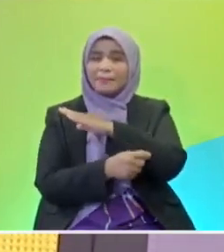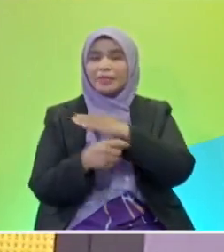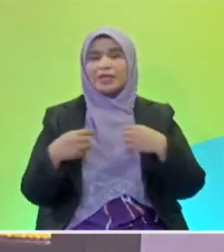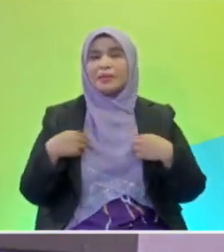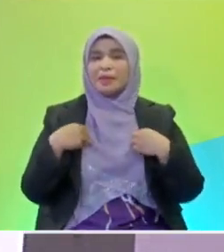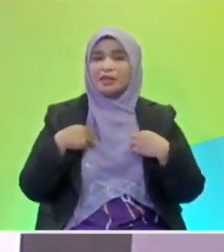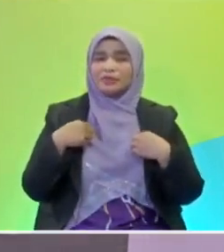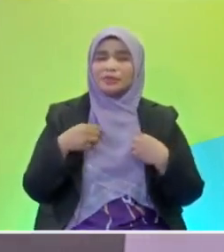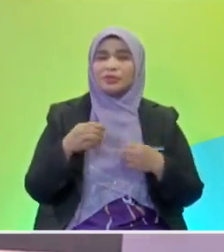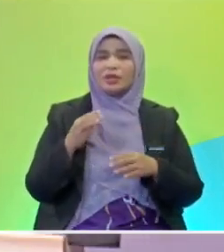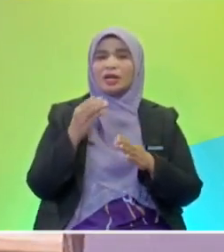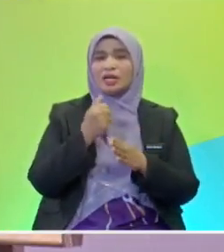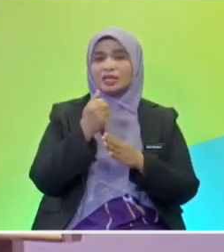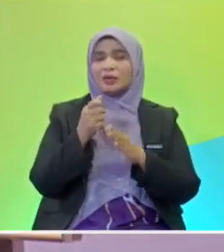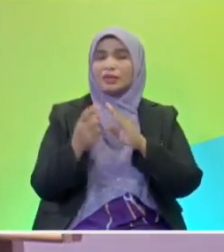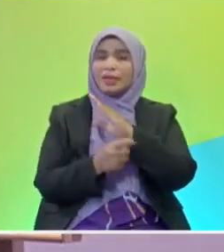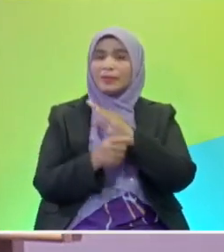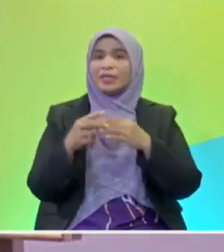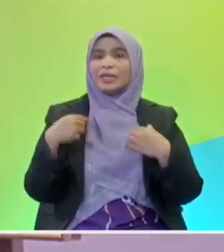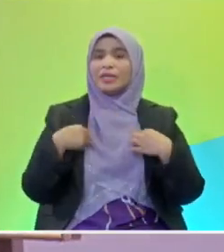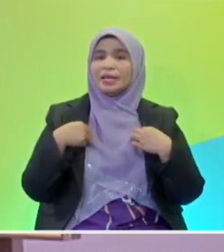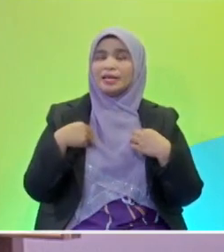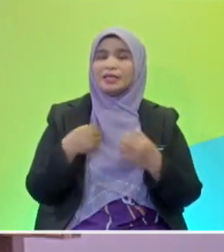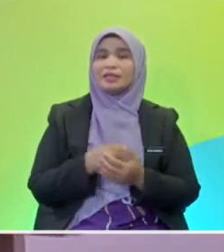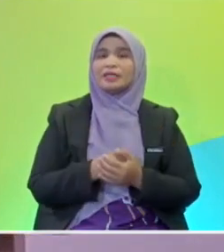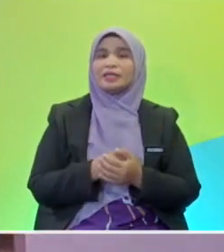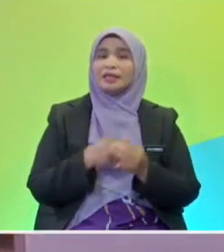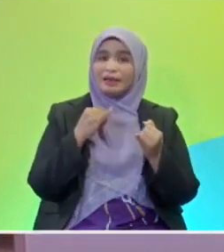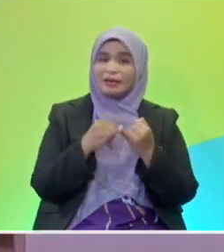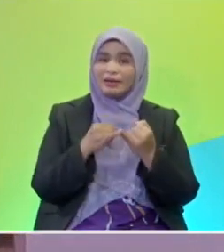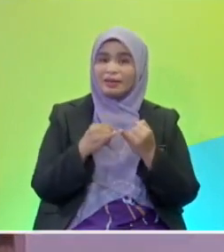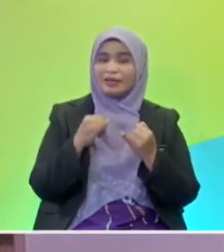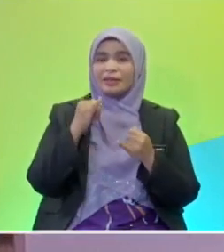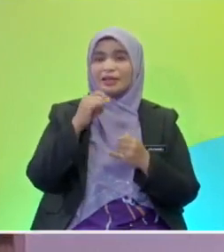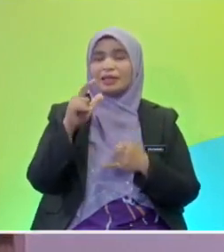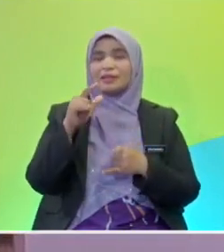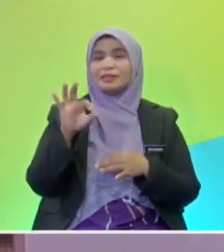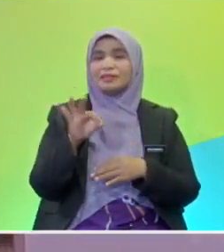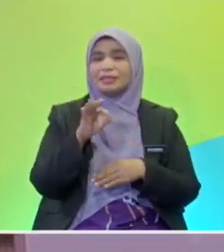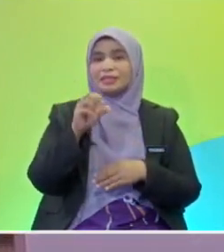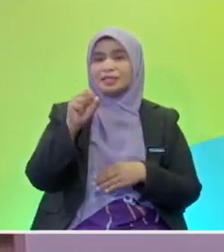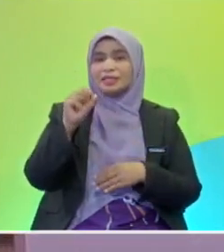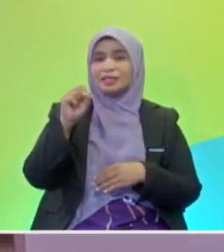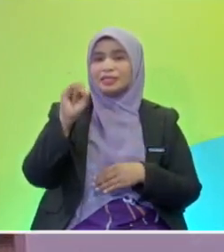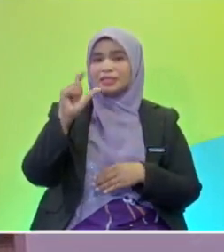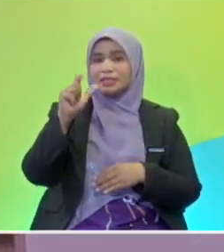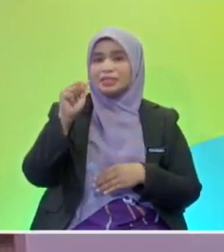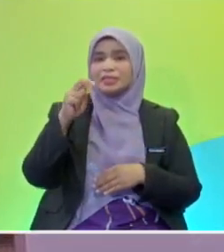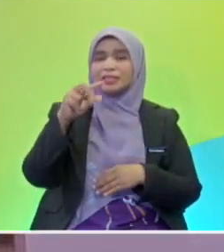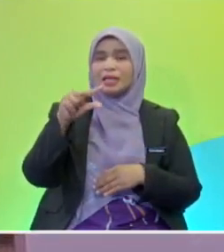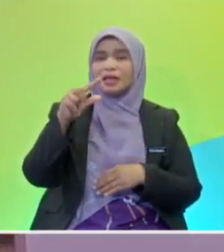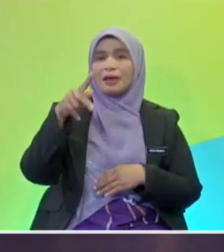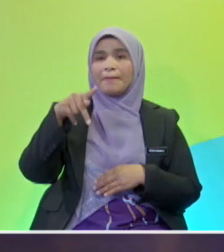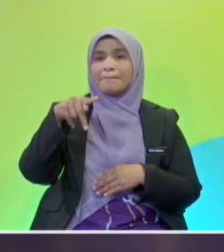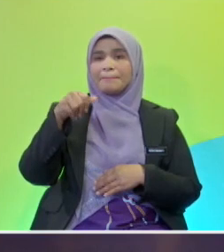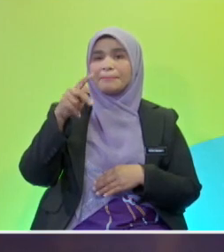jitan sembat okey dan last sekali akhir sekali kita ada jahitan silang Pangkah okey silang Pangkah ni okey dia berbentuk macam zigzag lah